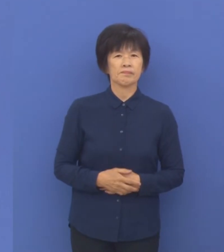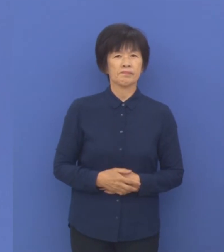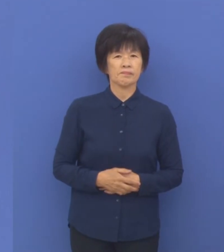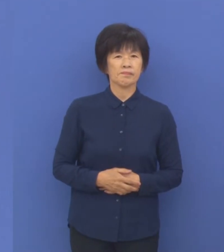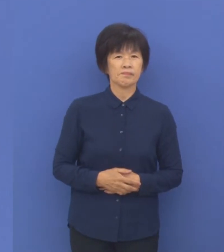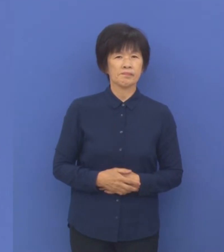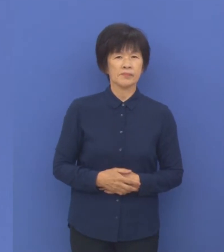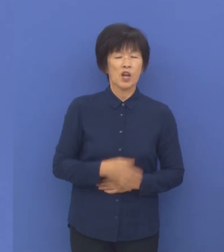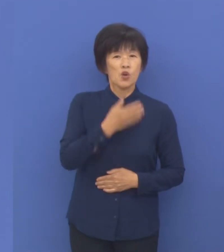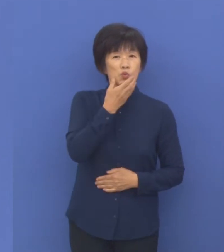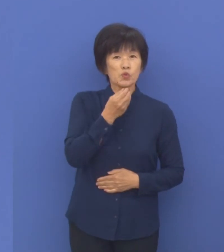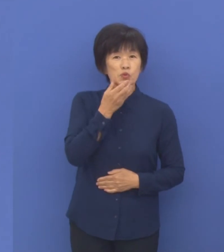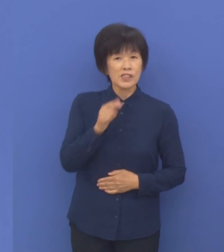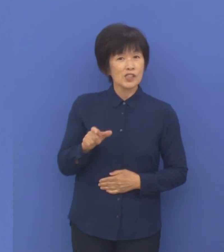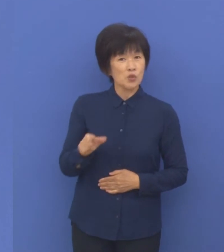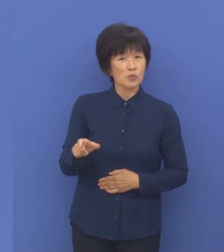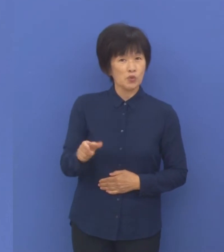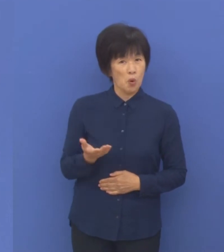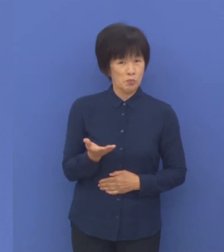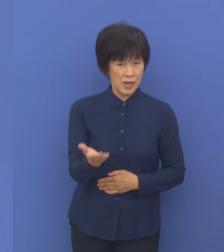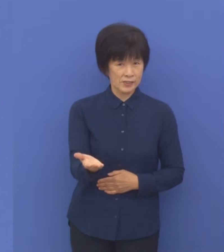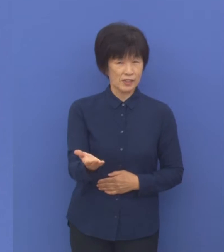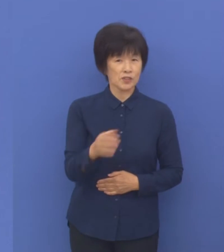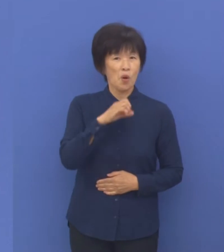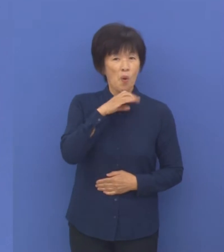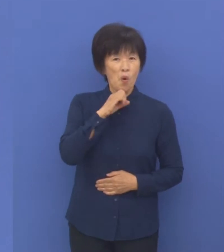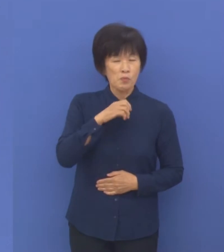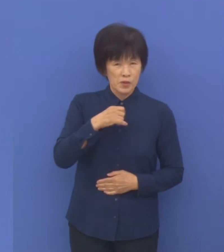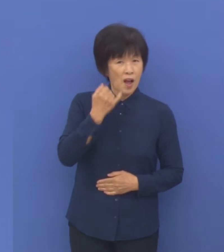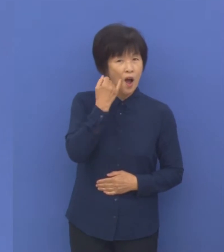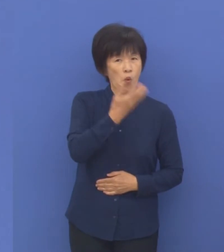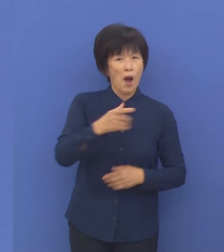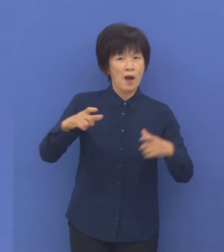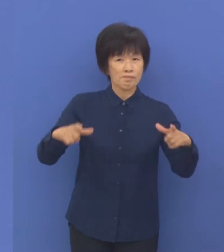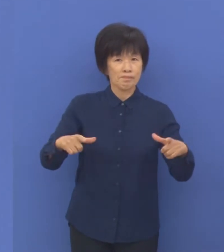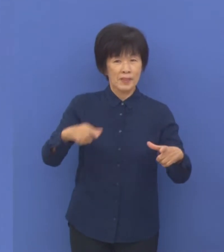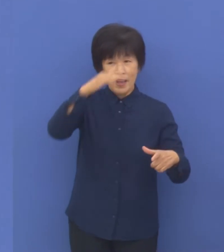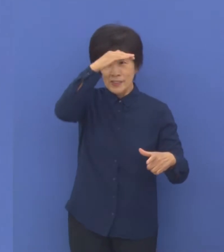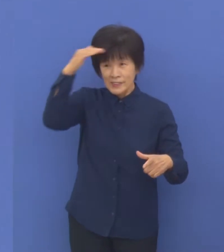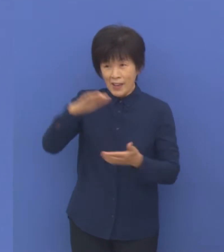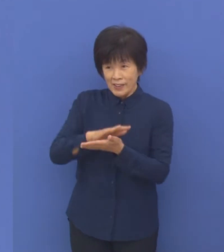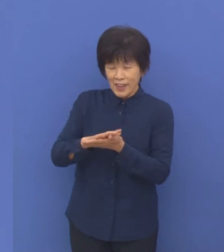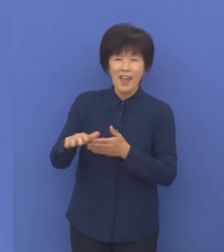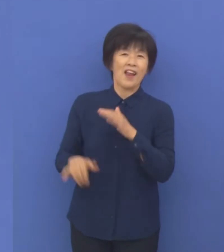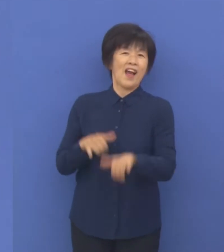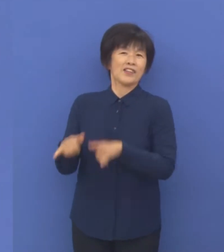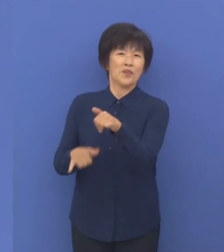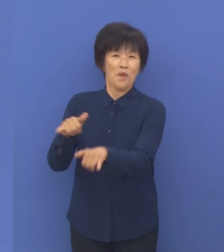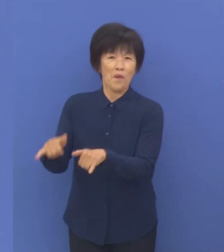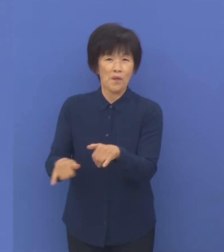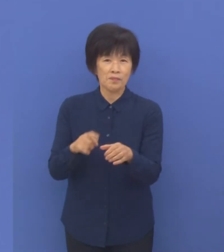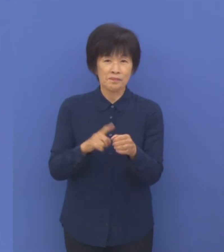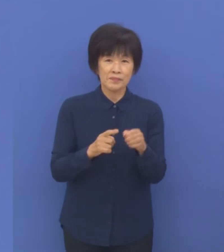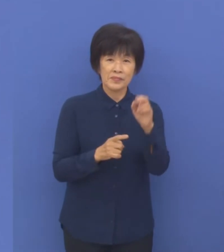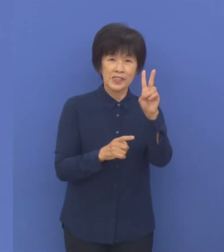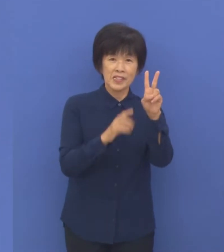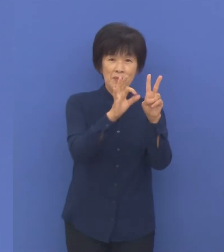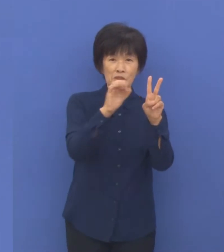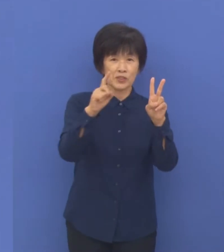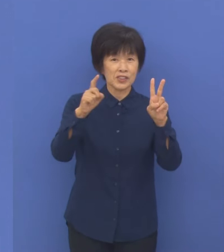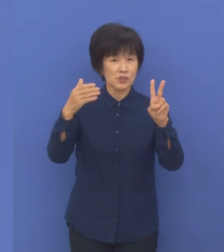次に福祉ソフト presents 大村湾絶景ライド2019の開催について